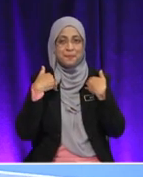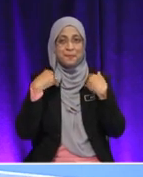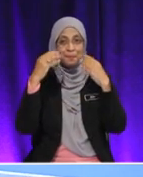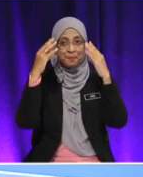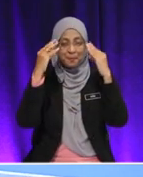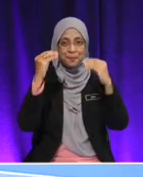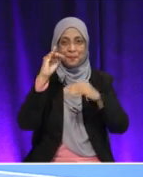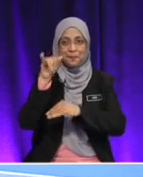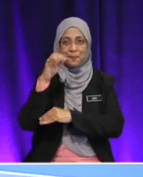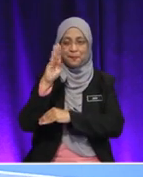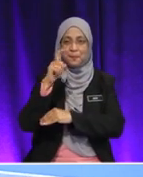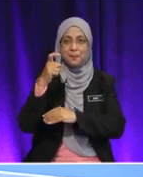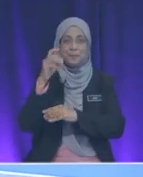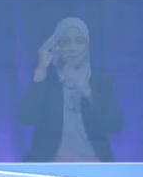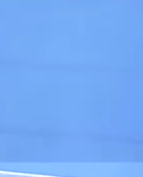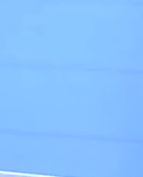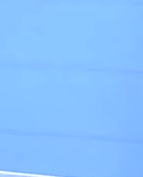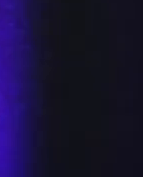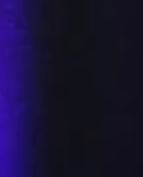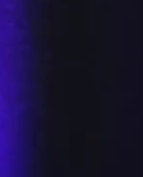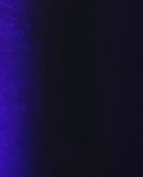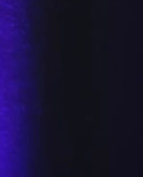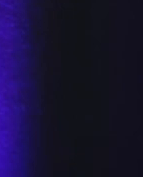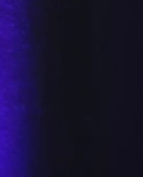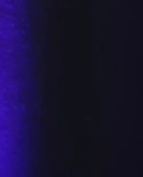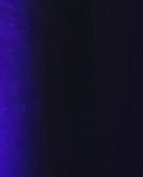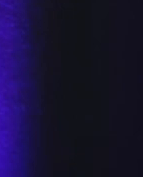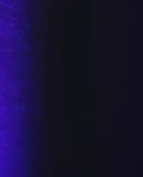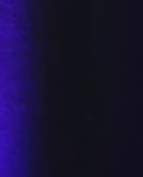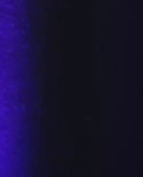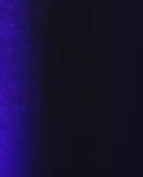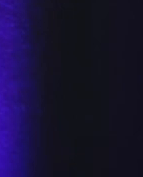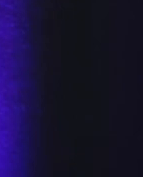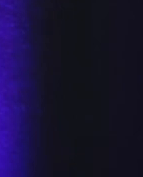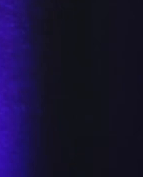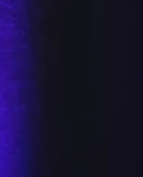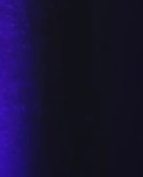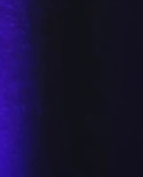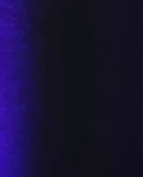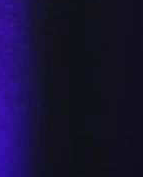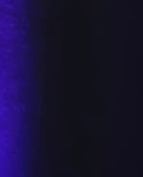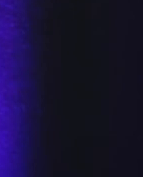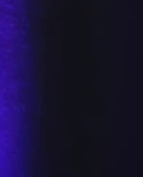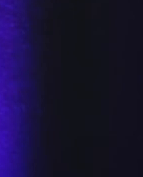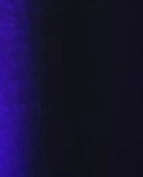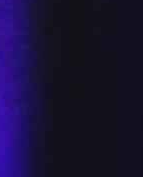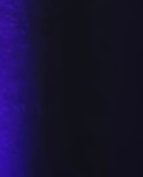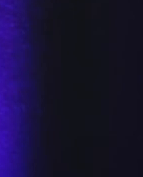ditemani oleh juru bahasa yaitu CEO Aida dari sekolah menengah pendidikan khas bogetional Merbabu